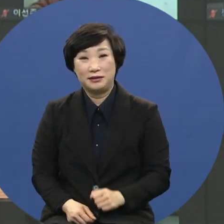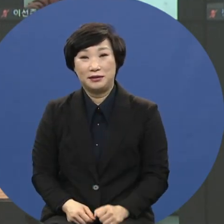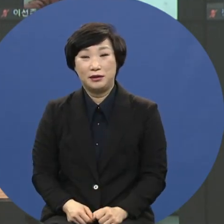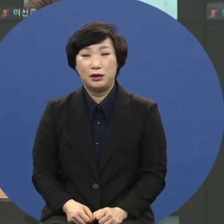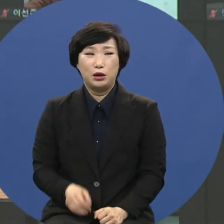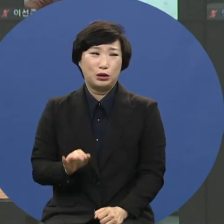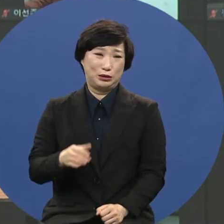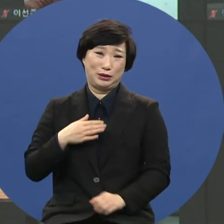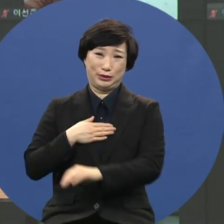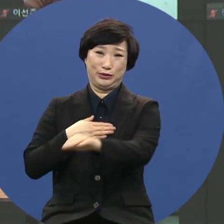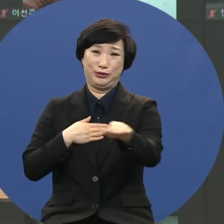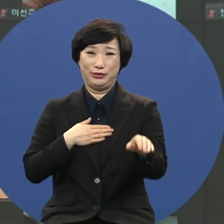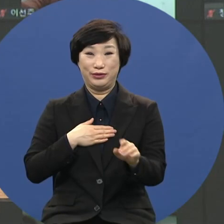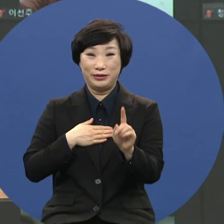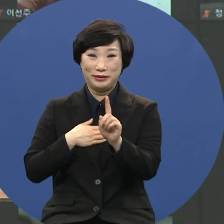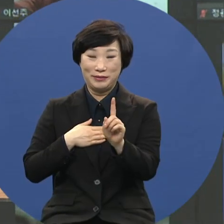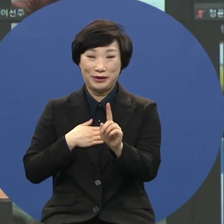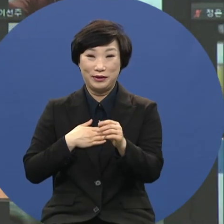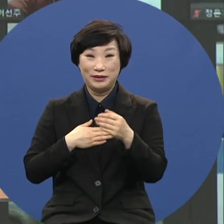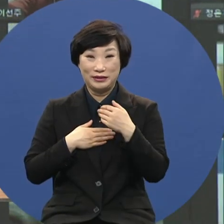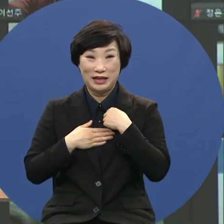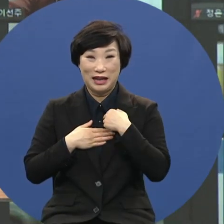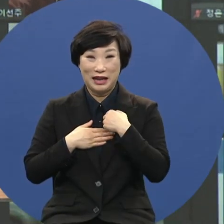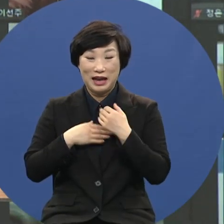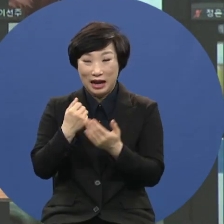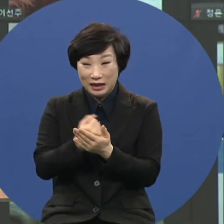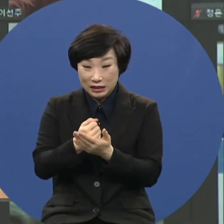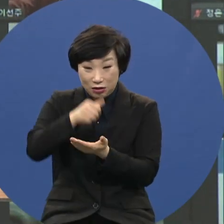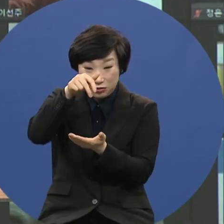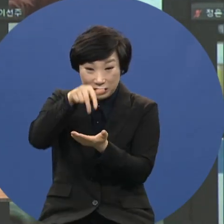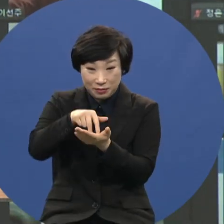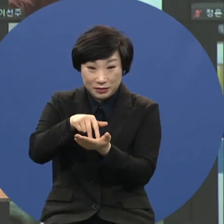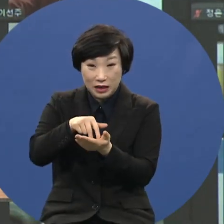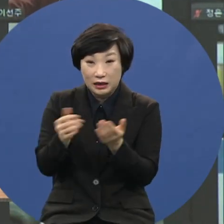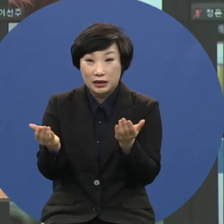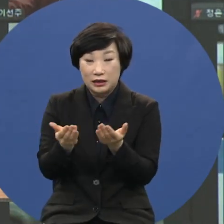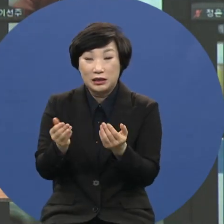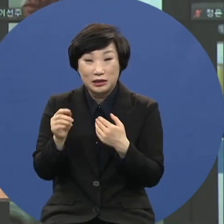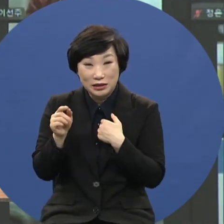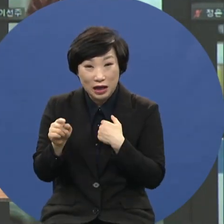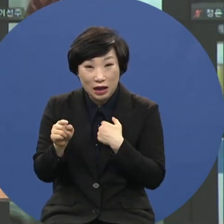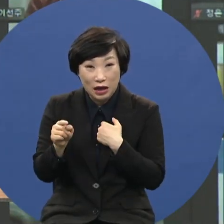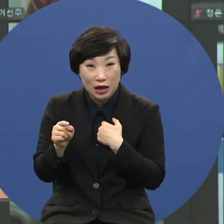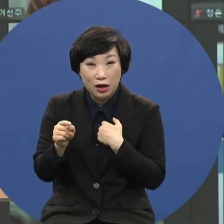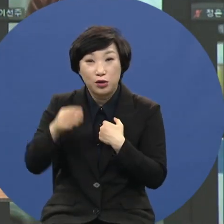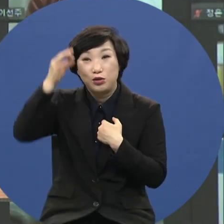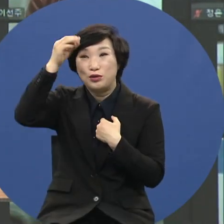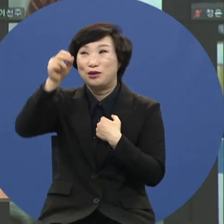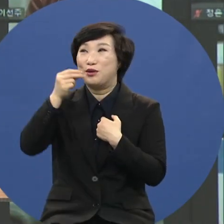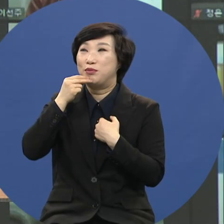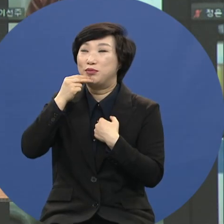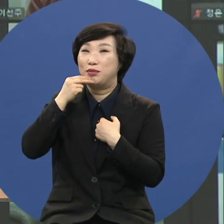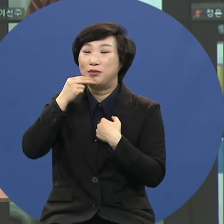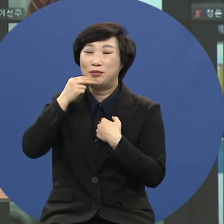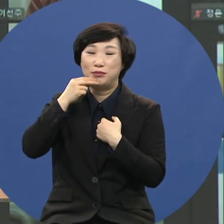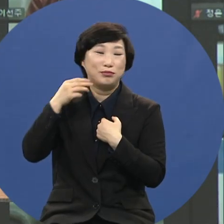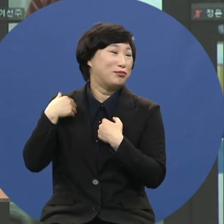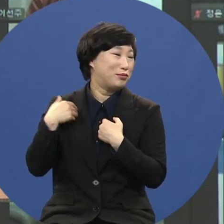근데 우리는 내 절박한 사정의 일을 내가 인정하지 않잖아요.